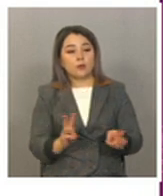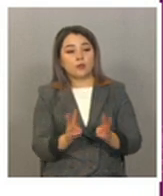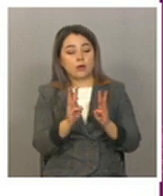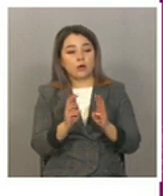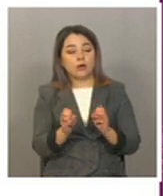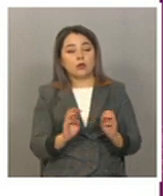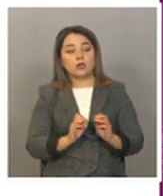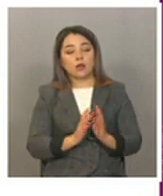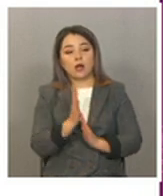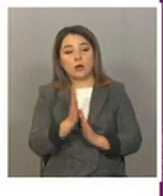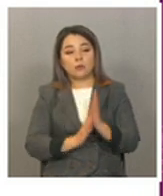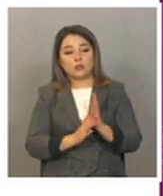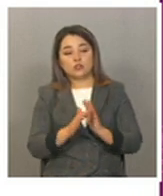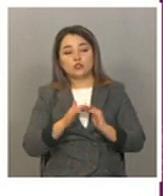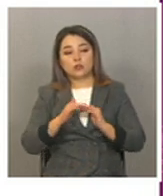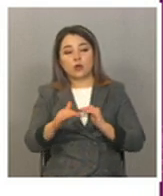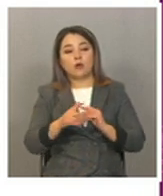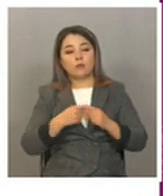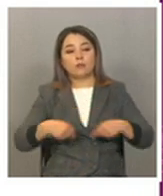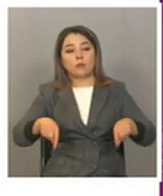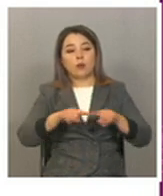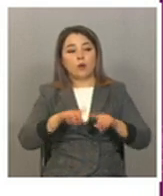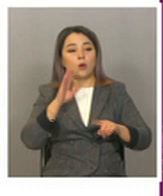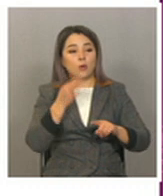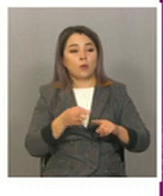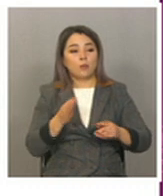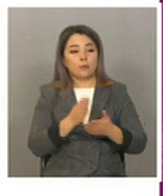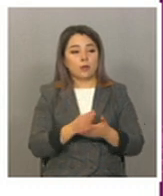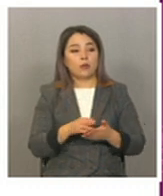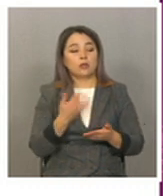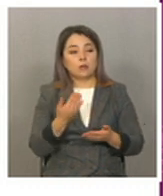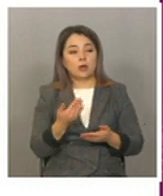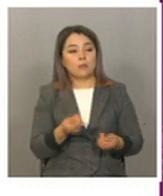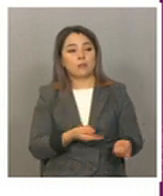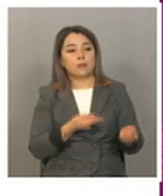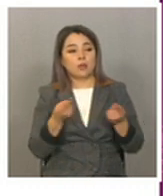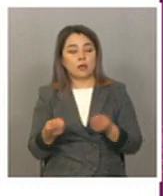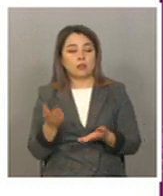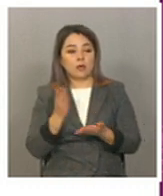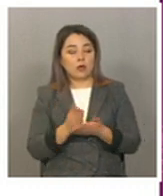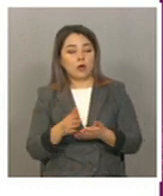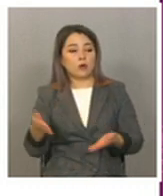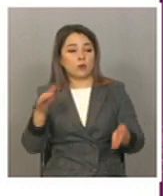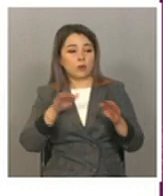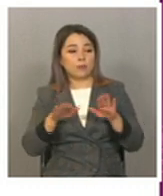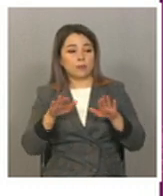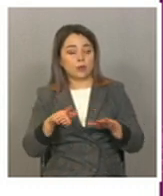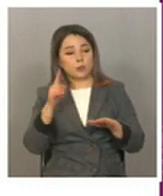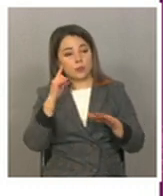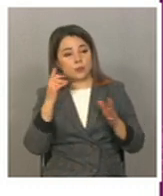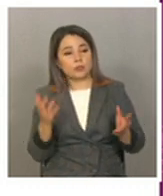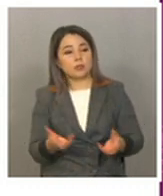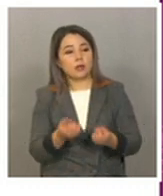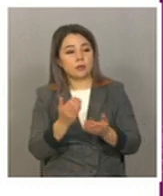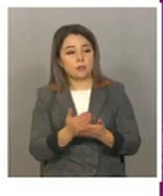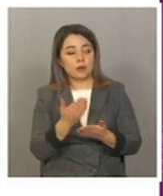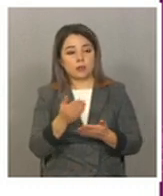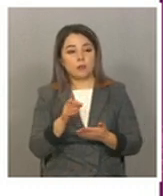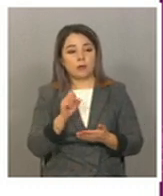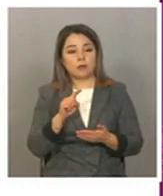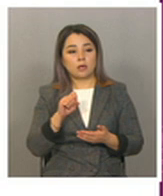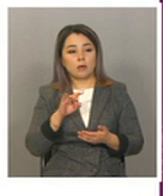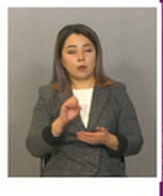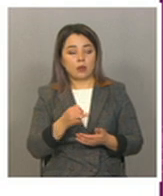вокруг озера. Акбара и Ташчайнар перебрались в горы, надеясь, что там они спасутся от людей. Но Базарбай